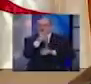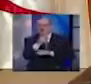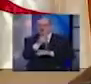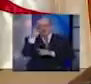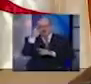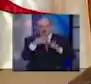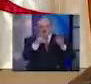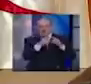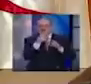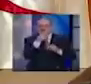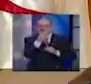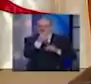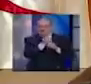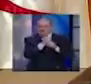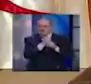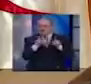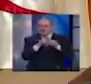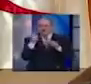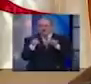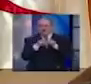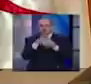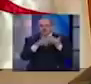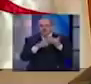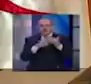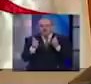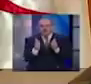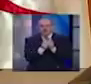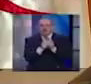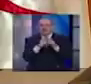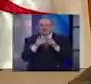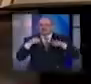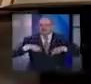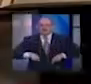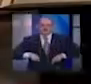alimentaires, c'est 8 milliards de dollars. Ou qui te calme, il était bon, il coule, ha?